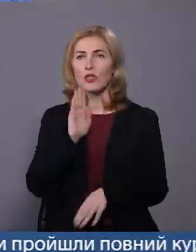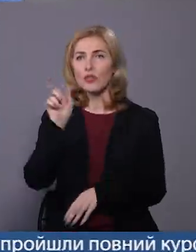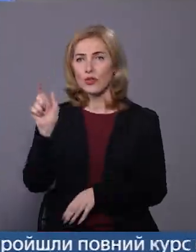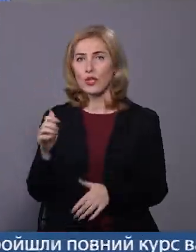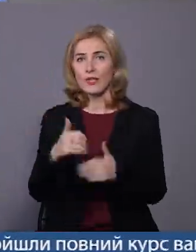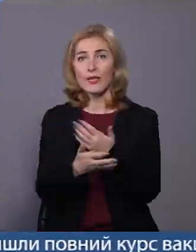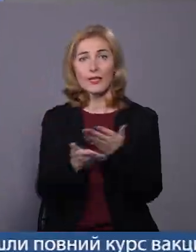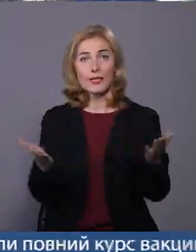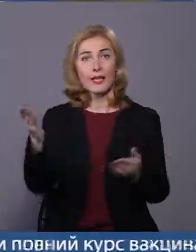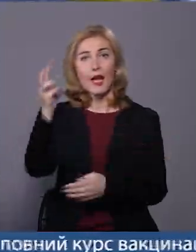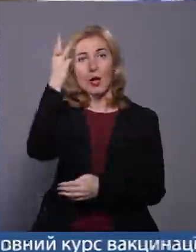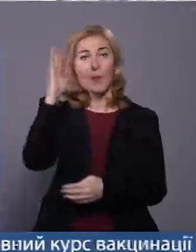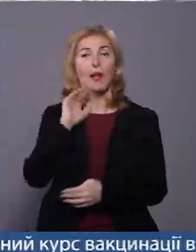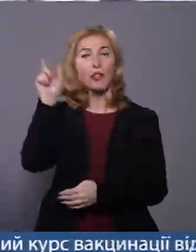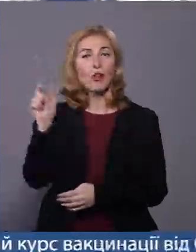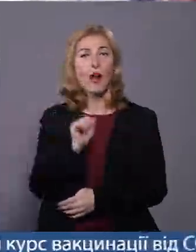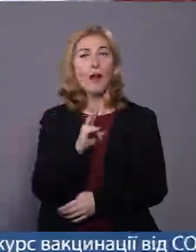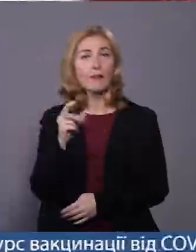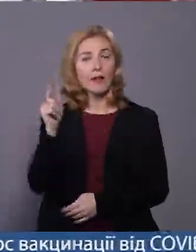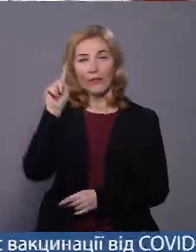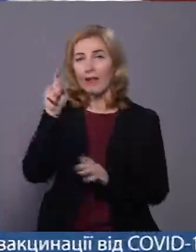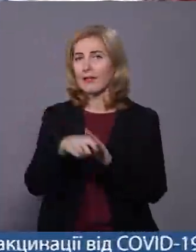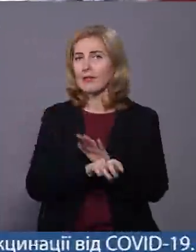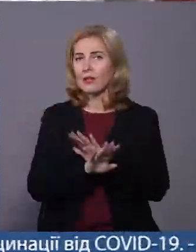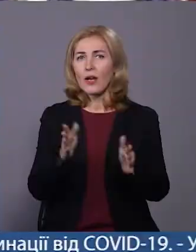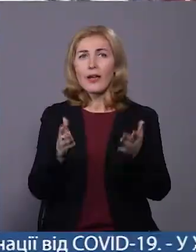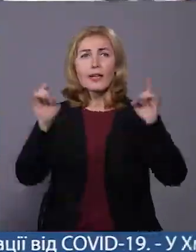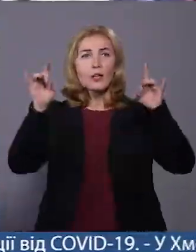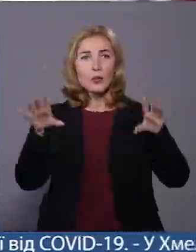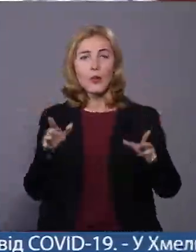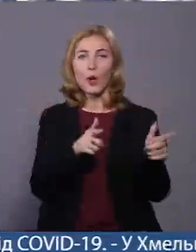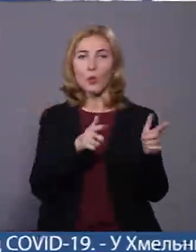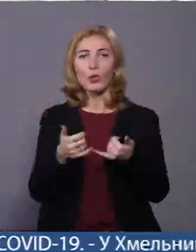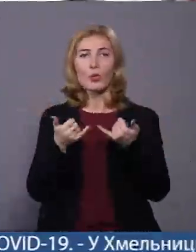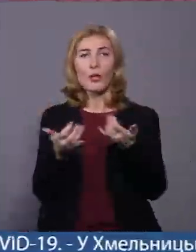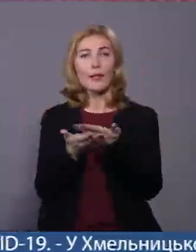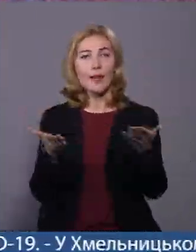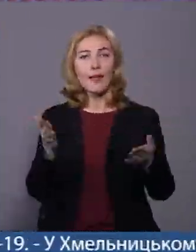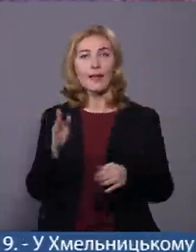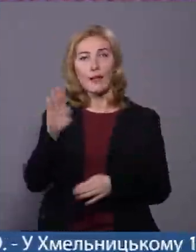них хмельничанка Анна. Вона навіть не здогадується, який сюрприз готує для неї коханий.